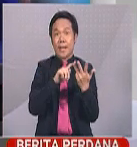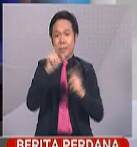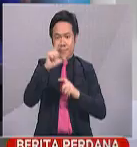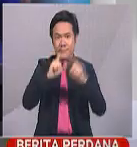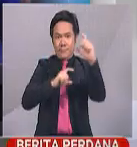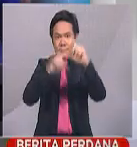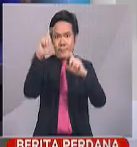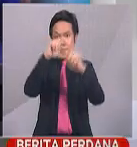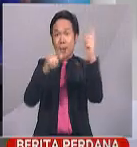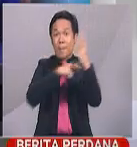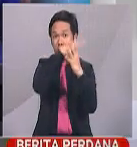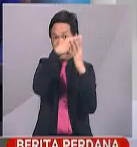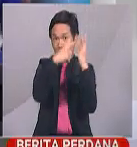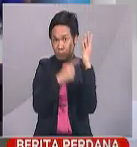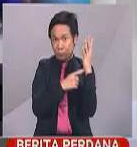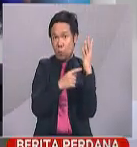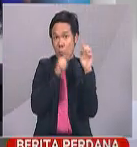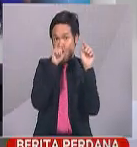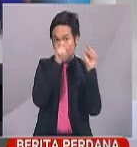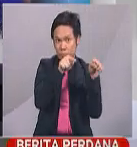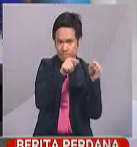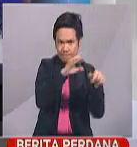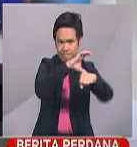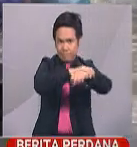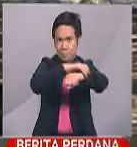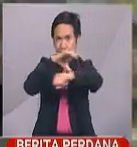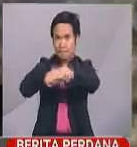bandaraya Kuala Lumpur di bengkel